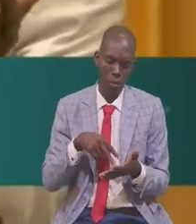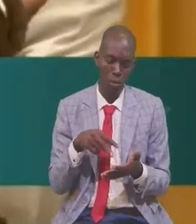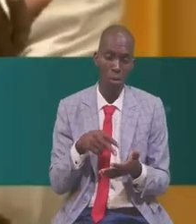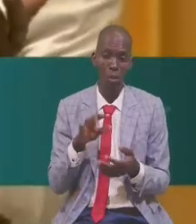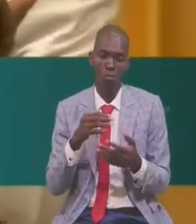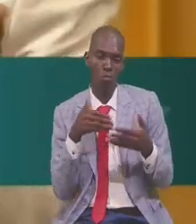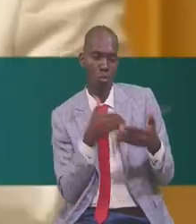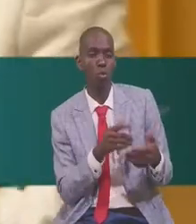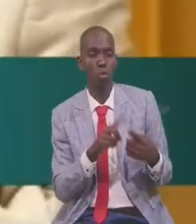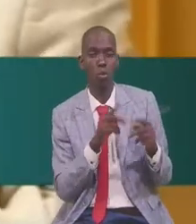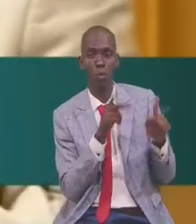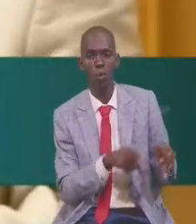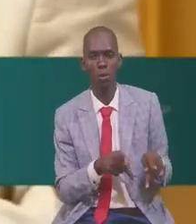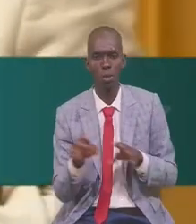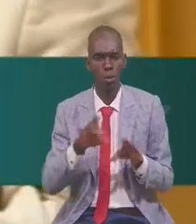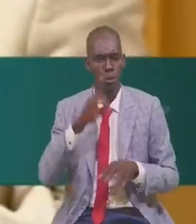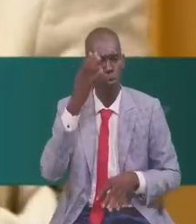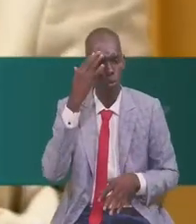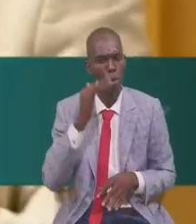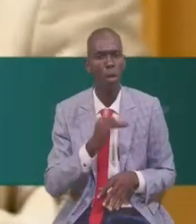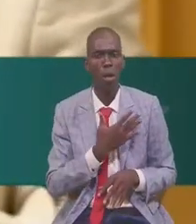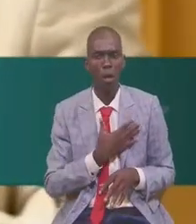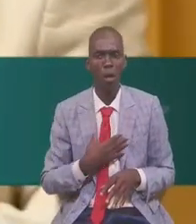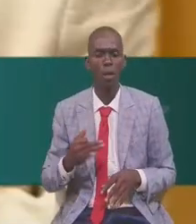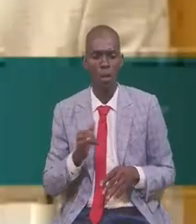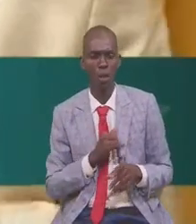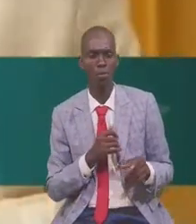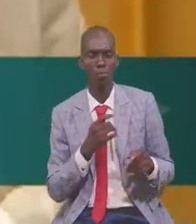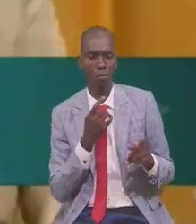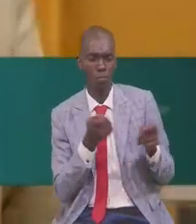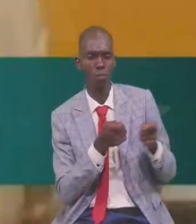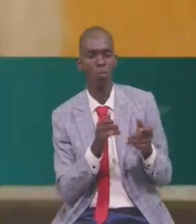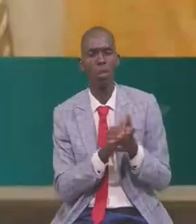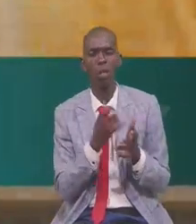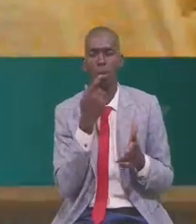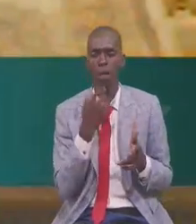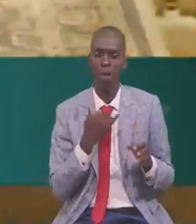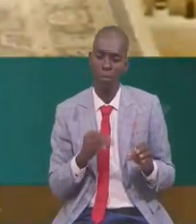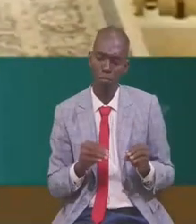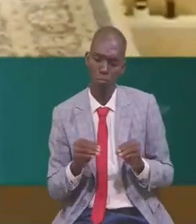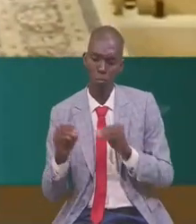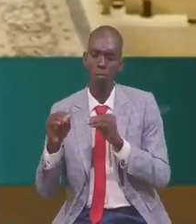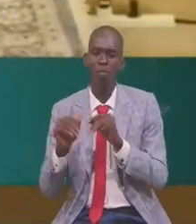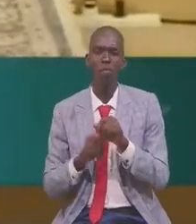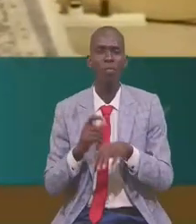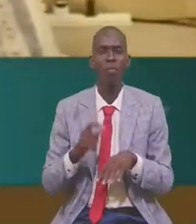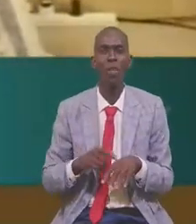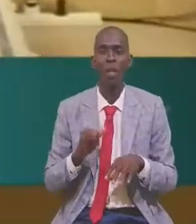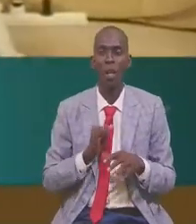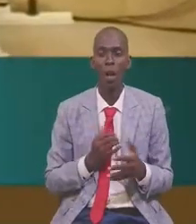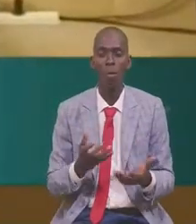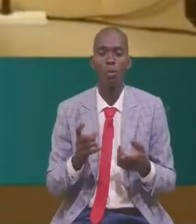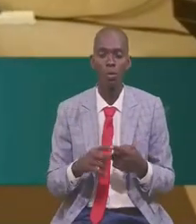même. Est-ce que tu sais? Et je dompte cette langue et j'avance encore. Chaque fois que je vais faire un